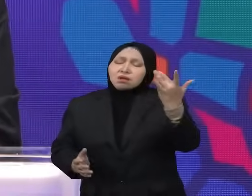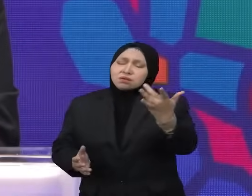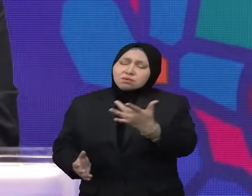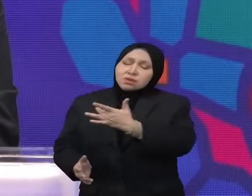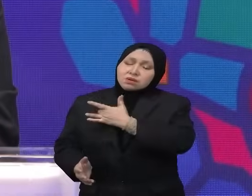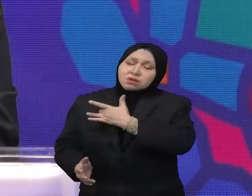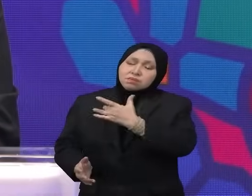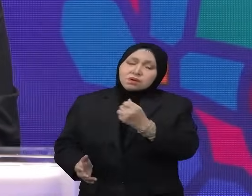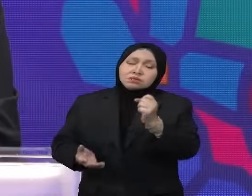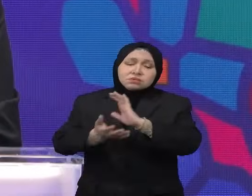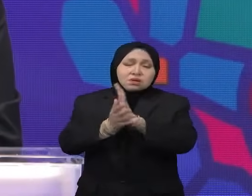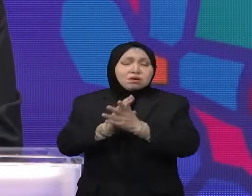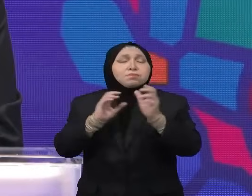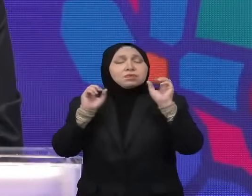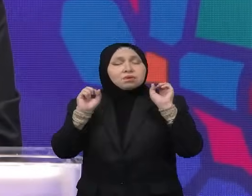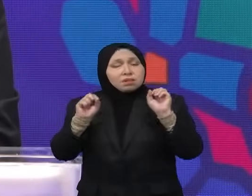ملكت